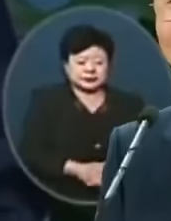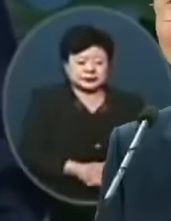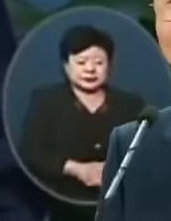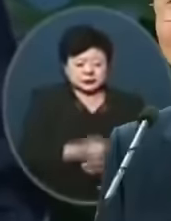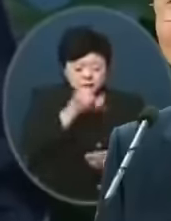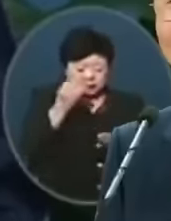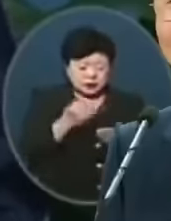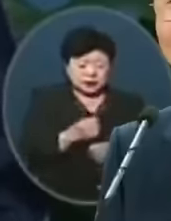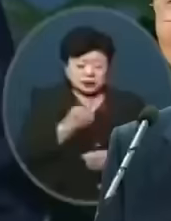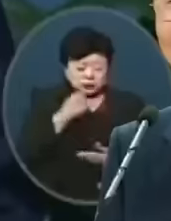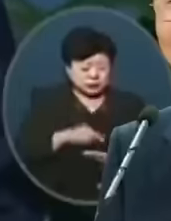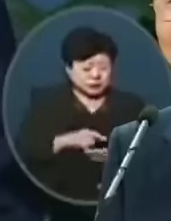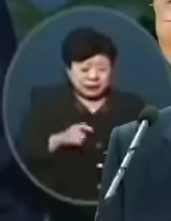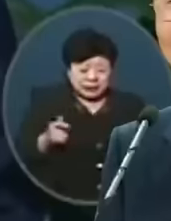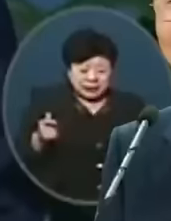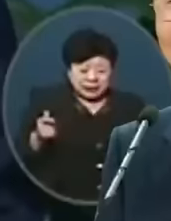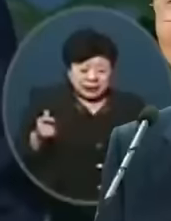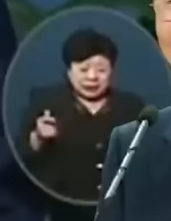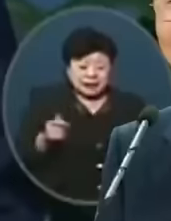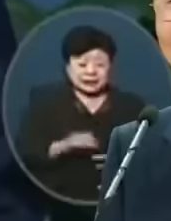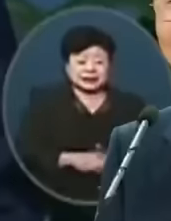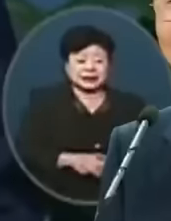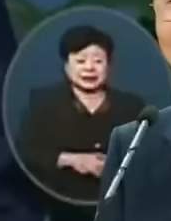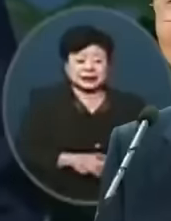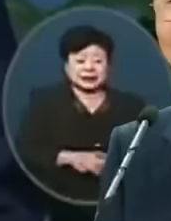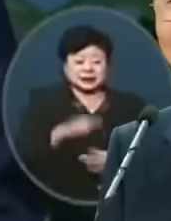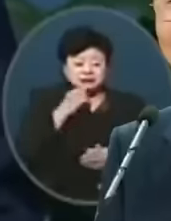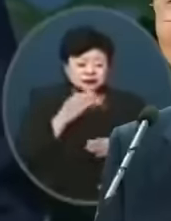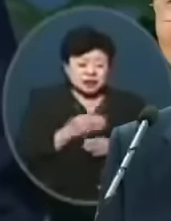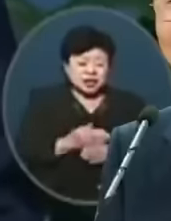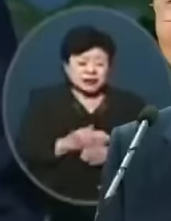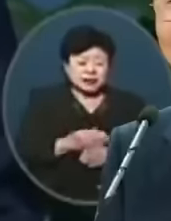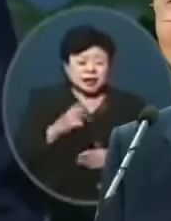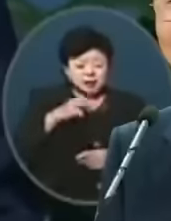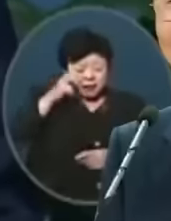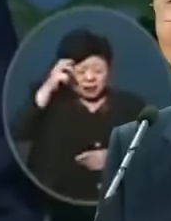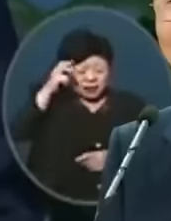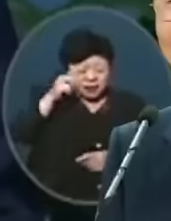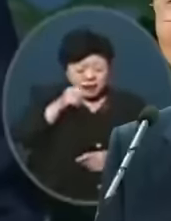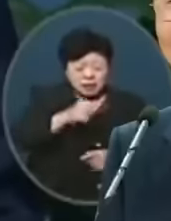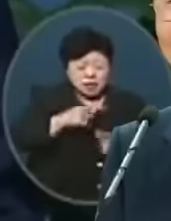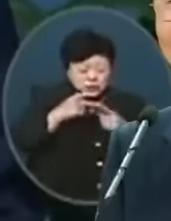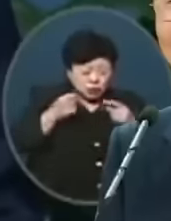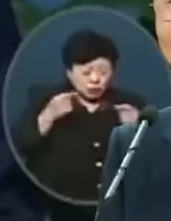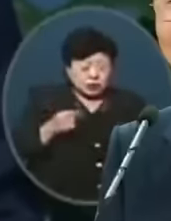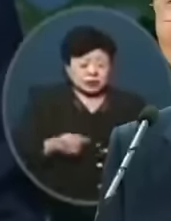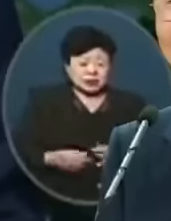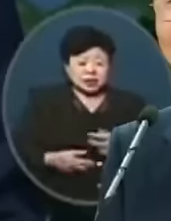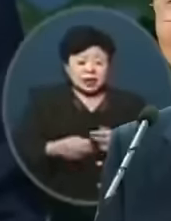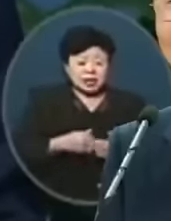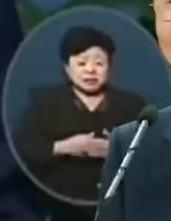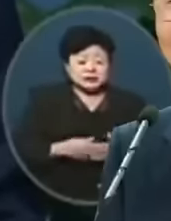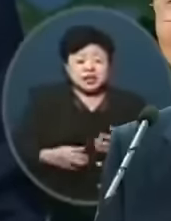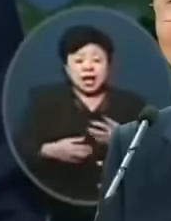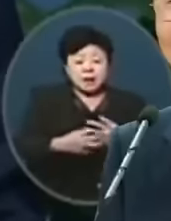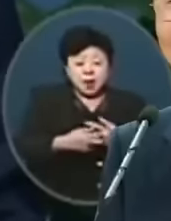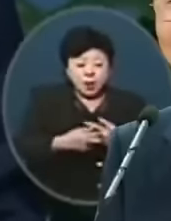좋은 일을 하는 것이 쉽지 않습니다. 북한 평양의 조용기